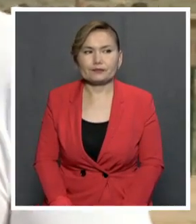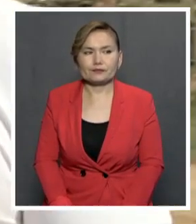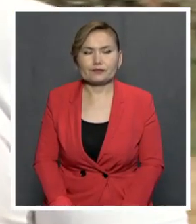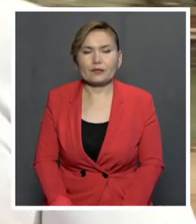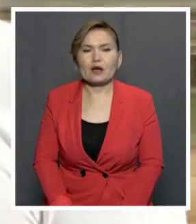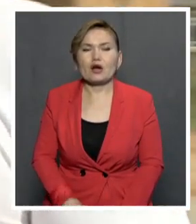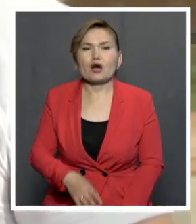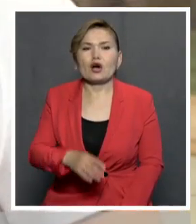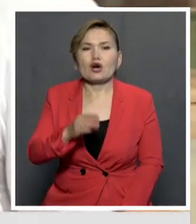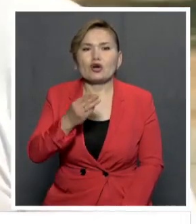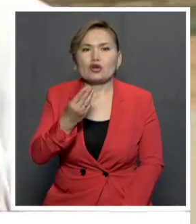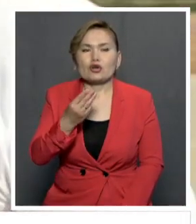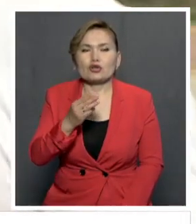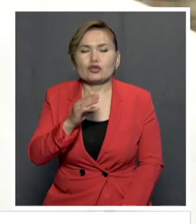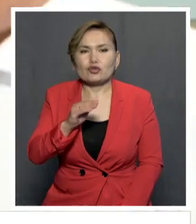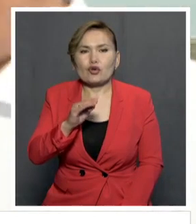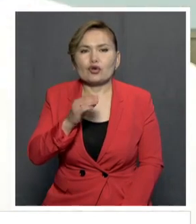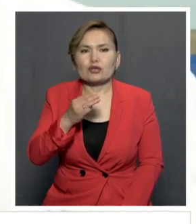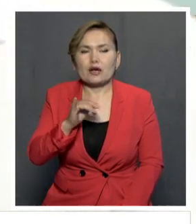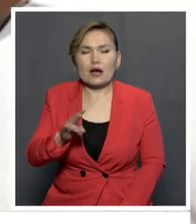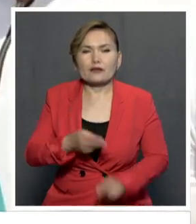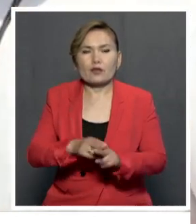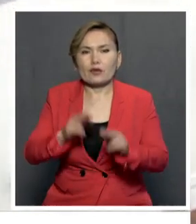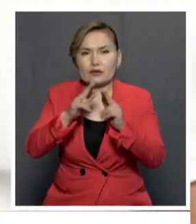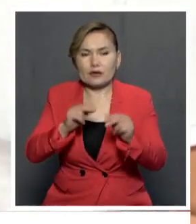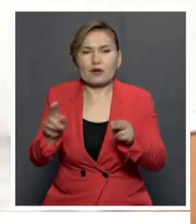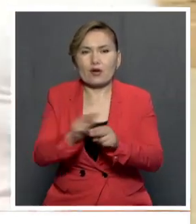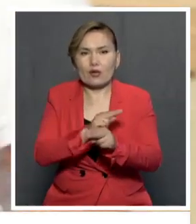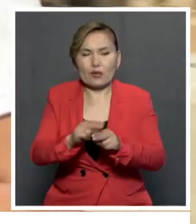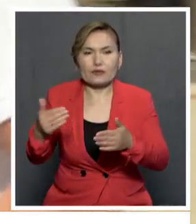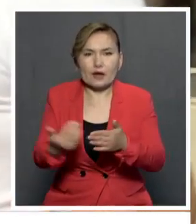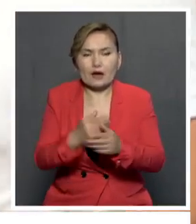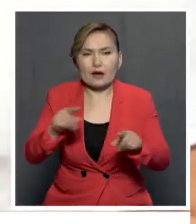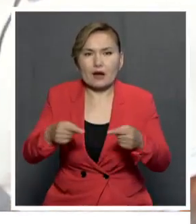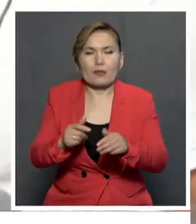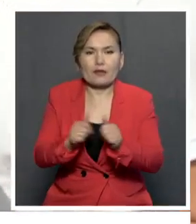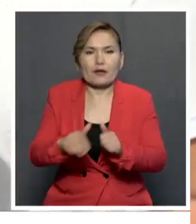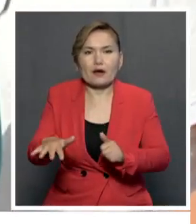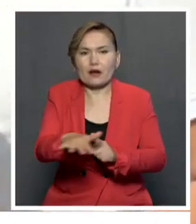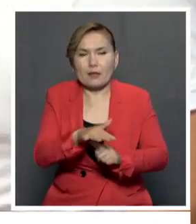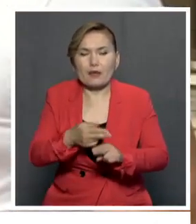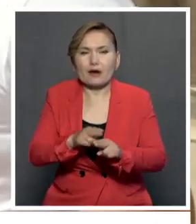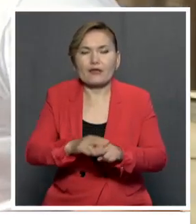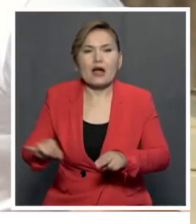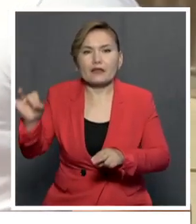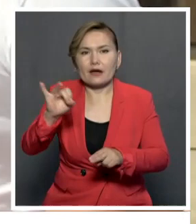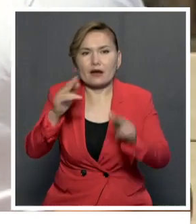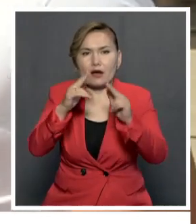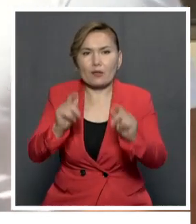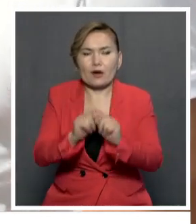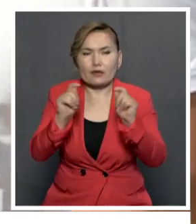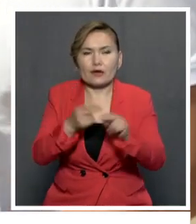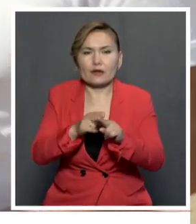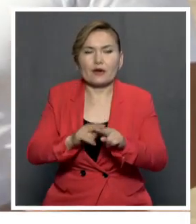Жошыған кесенесі бүгінгі күнге дейін 8 рет реставрациядан өткен нысан қайта жаңғыртылды. Ал маңына тарихи мәдени кешен салынды. Сондай ақ